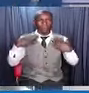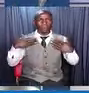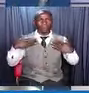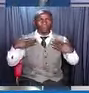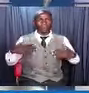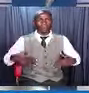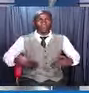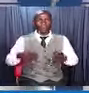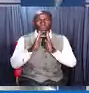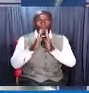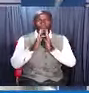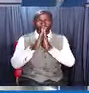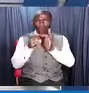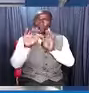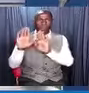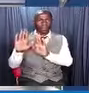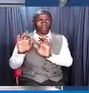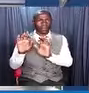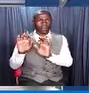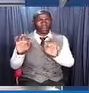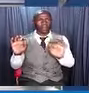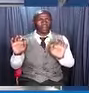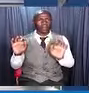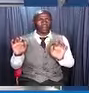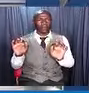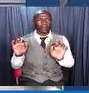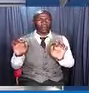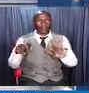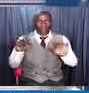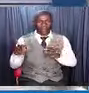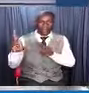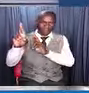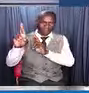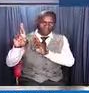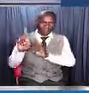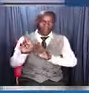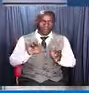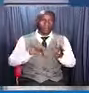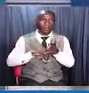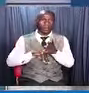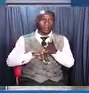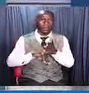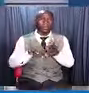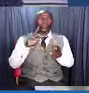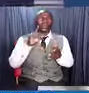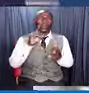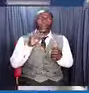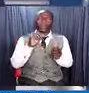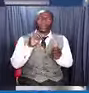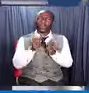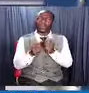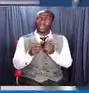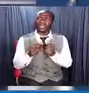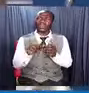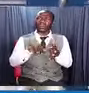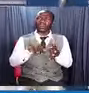of good and your prayers will not be hindered. Leo umempa heshima. Today you are respecting her. Kesho wewe ni mke gani unamwona? Tomorrow you